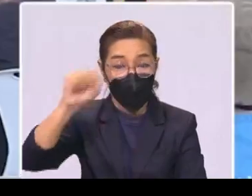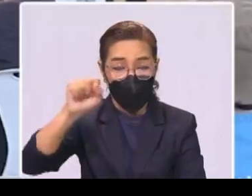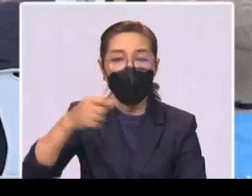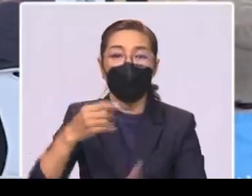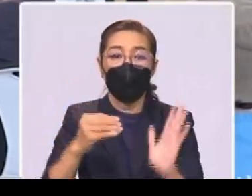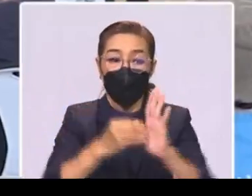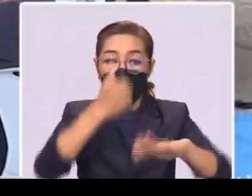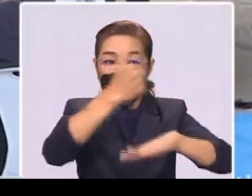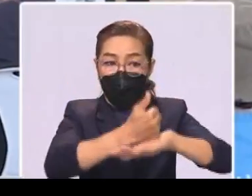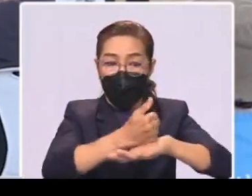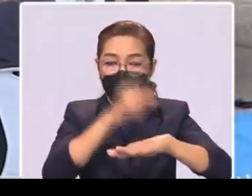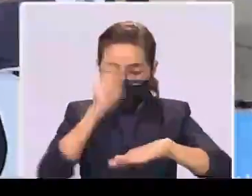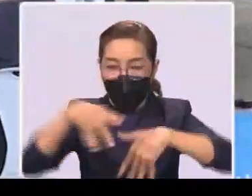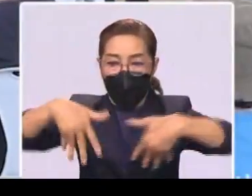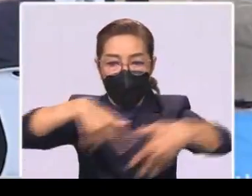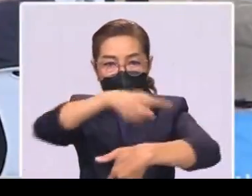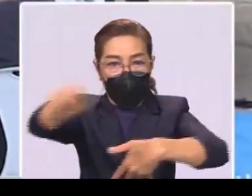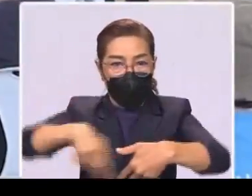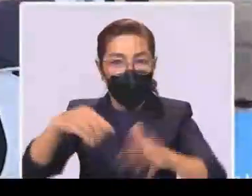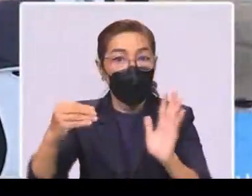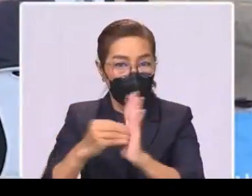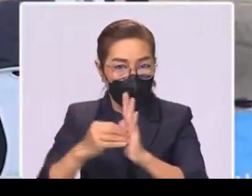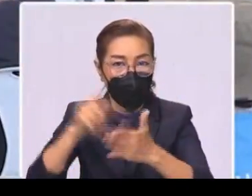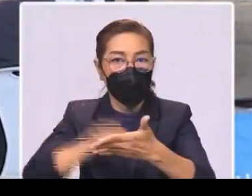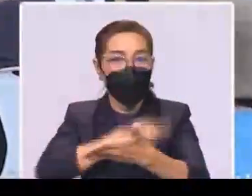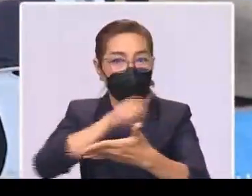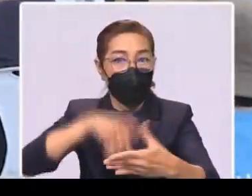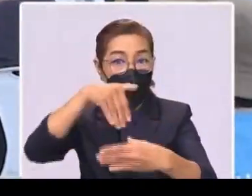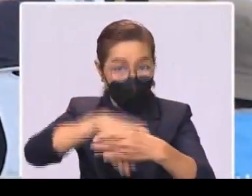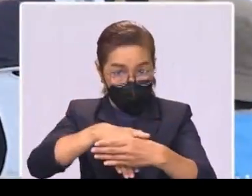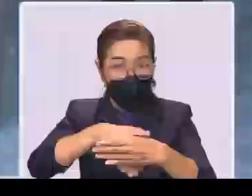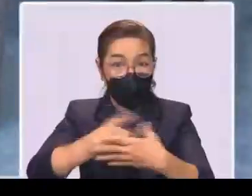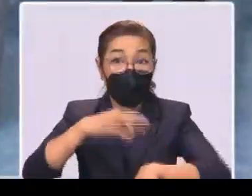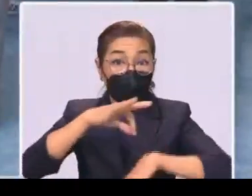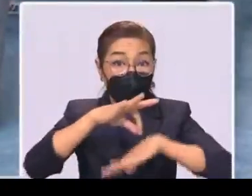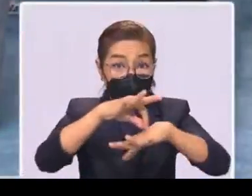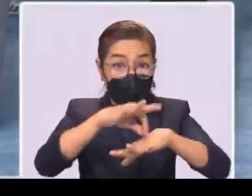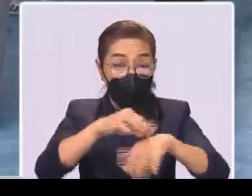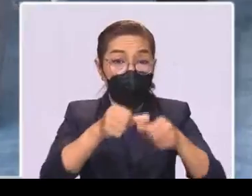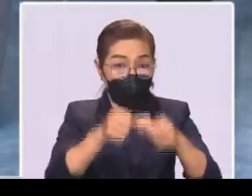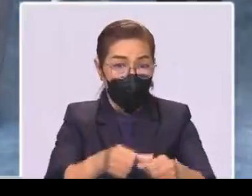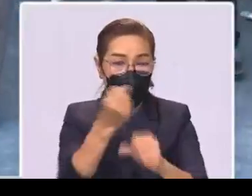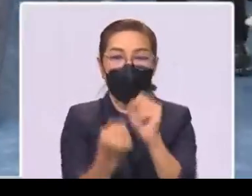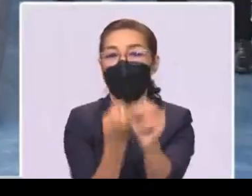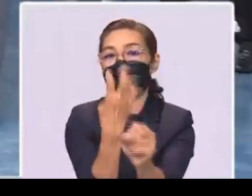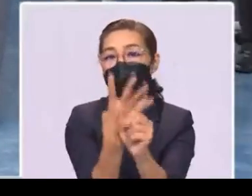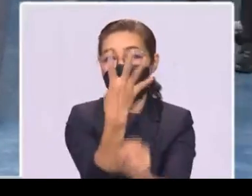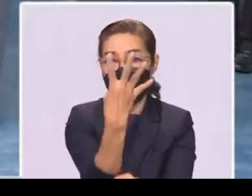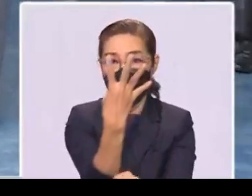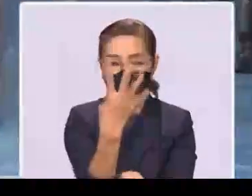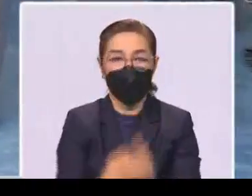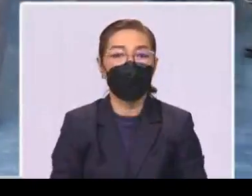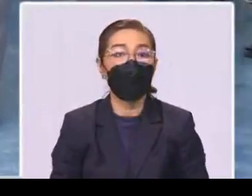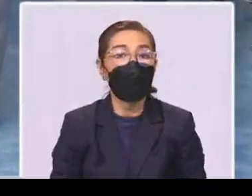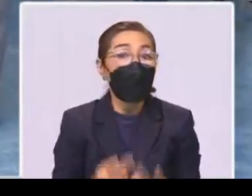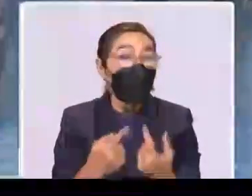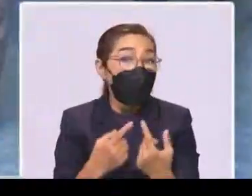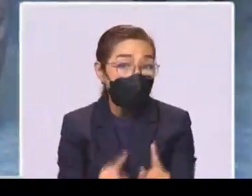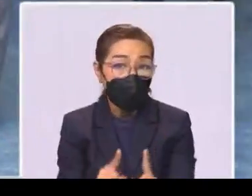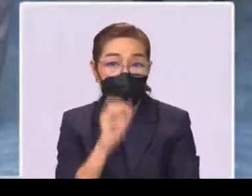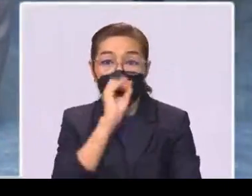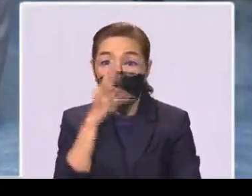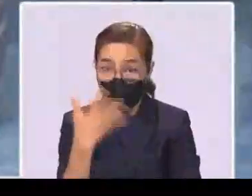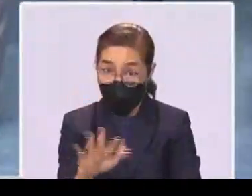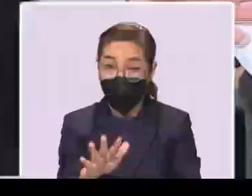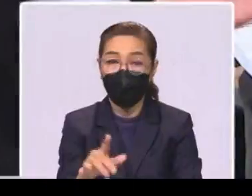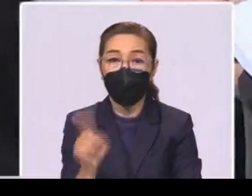การเลือกตั้งโดยตรงนะครับมีวาระการดำรงตำแหน่ง 4ปีนะอ่า 4ปีแต่อย่างที่บอกไปนะ